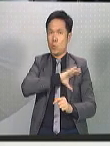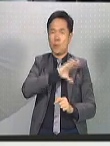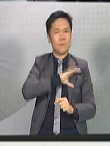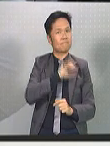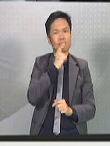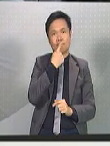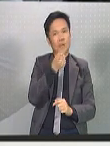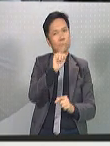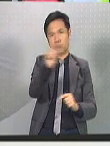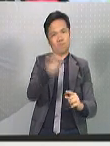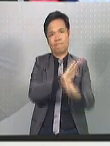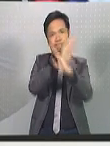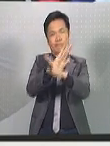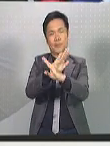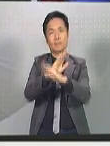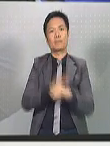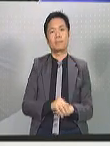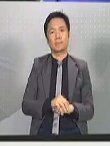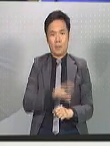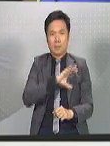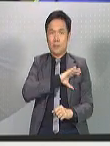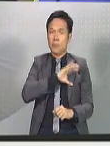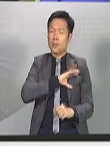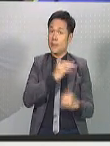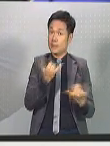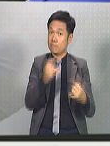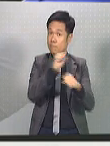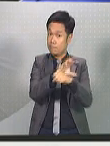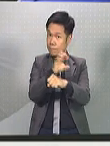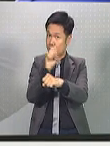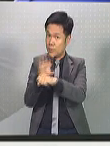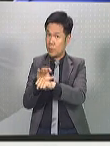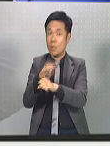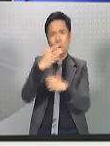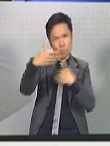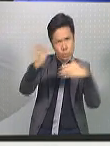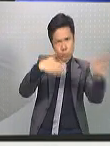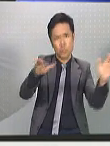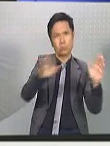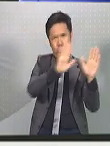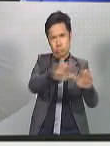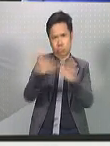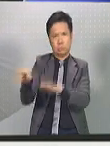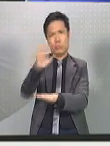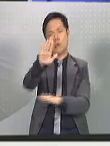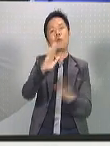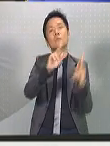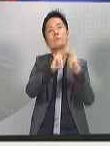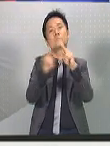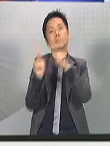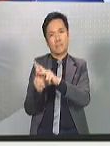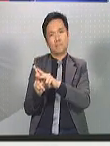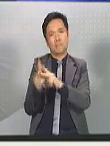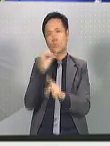jadi pihak polis akan menasihatkan supaya er balik ke kampung smule sedih